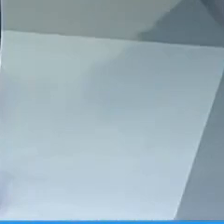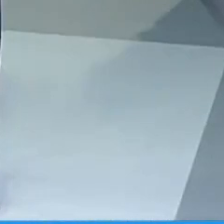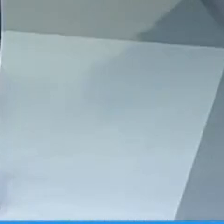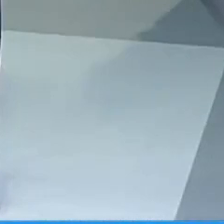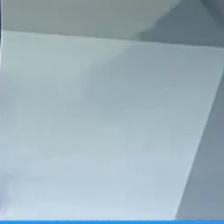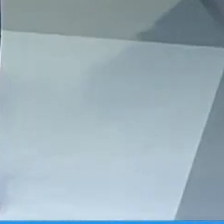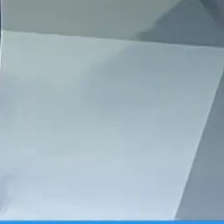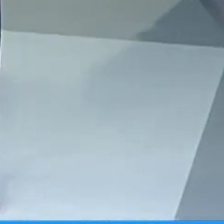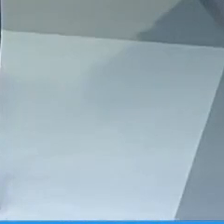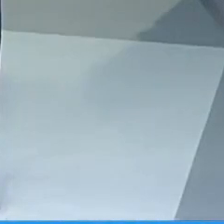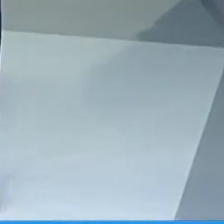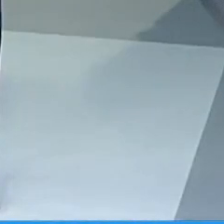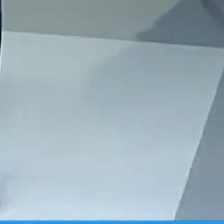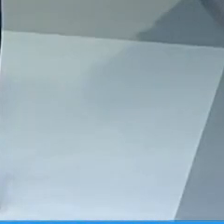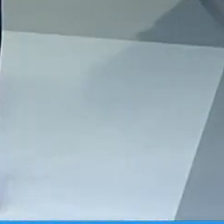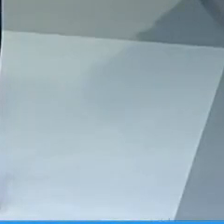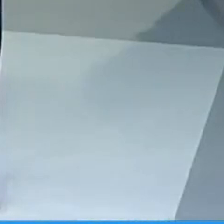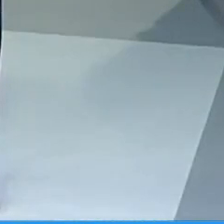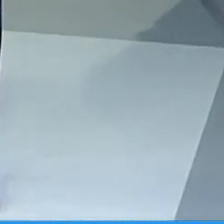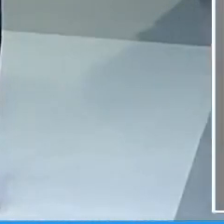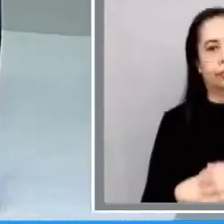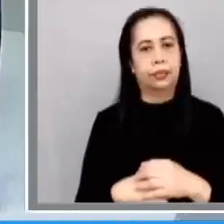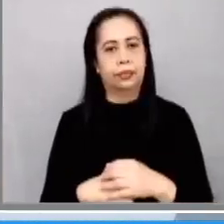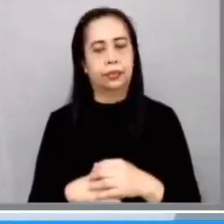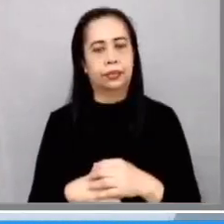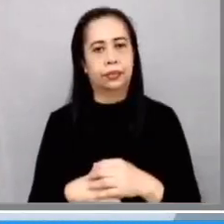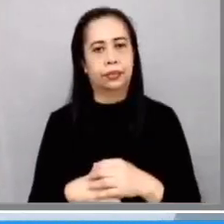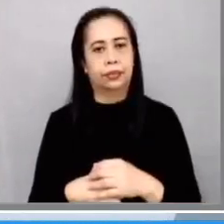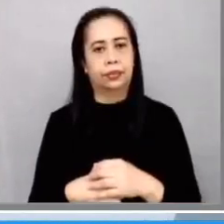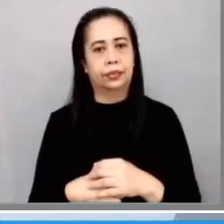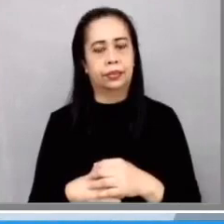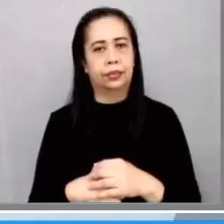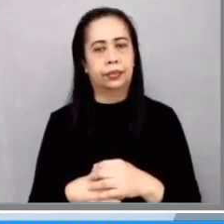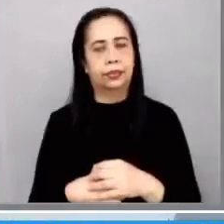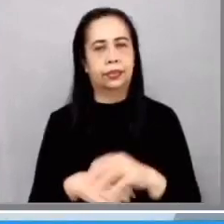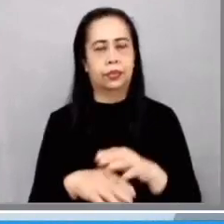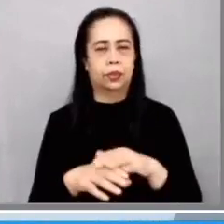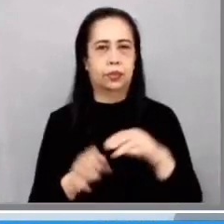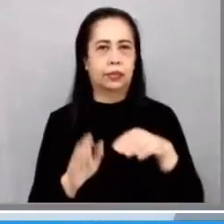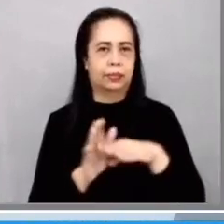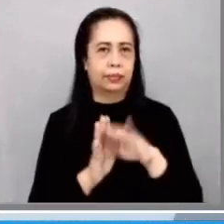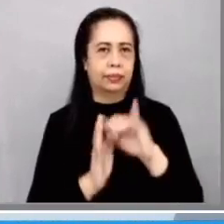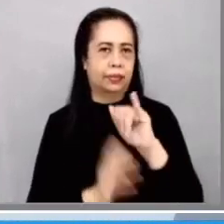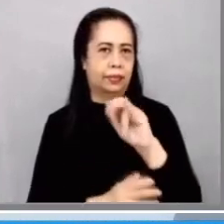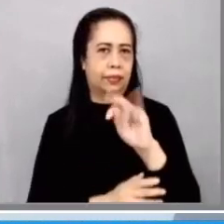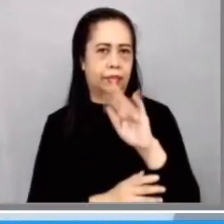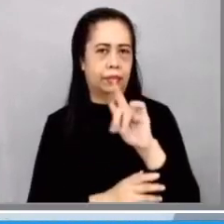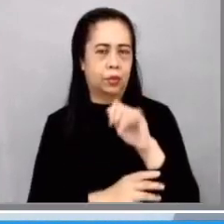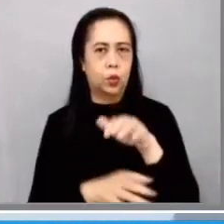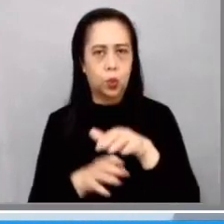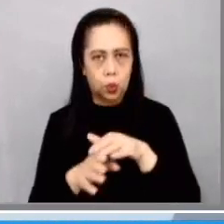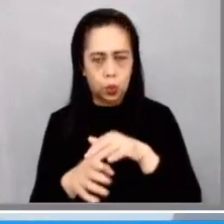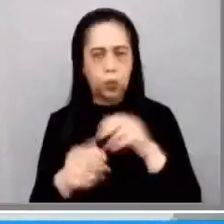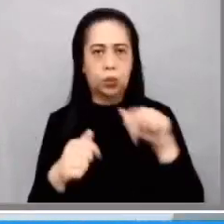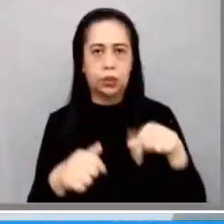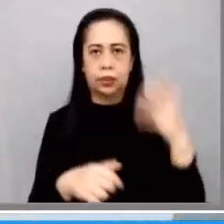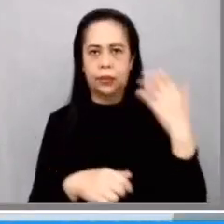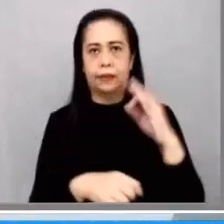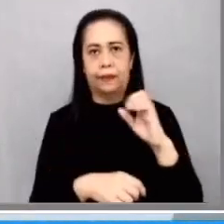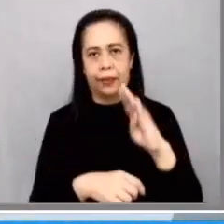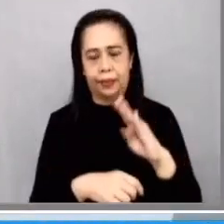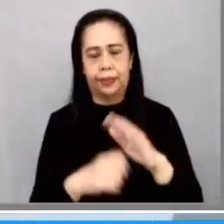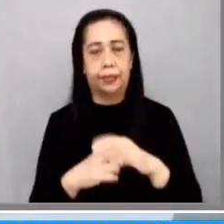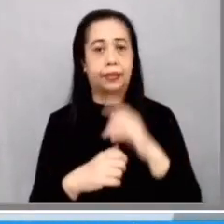Bahagyang bumagal ang headline inflation o ang bilis ng pagtaas ng presyo ng produkto at serbisyo nito pong Pebrero. Ayon sa Philippine